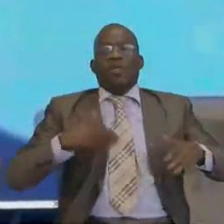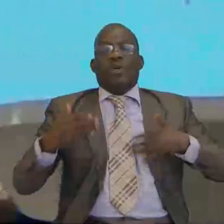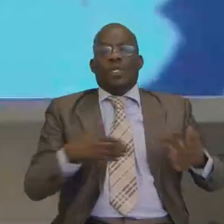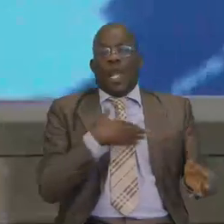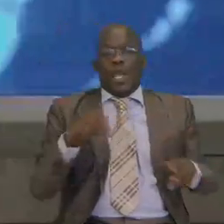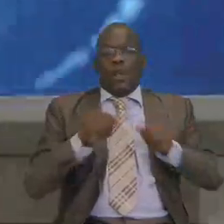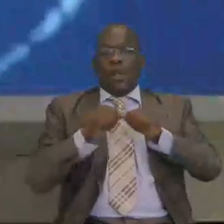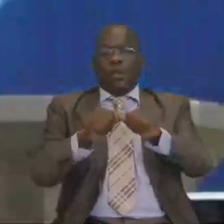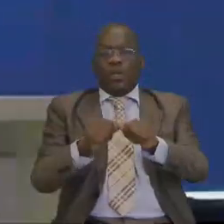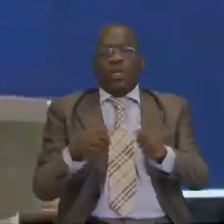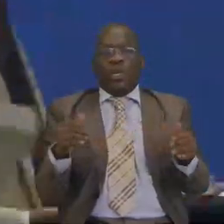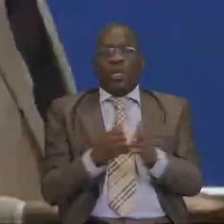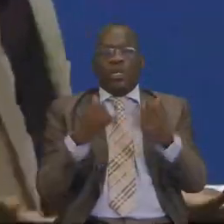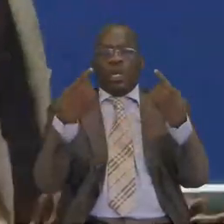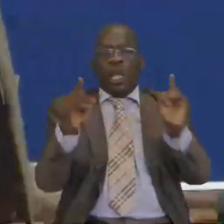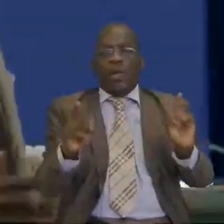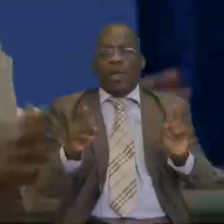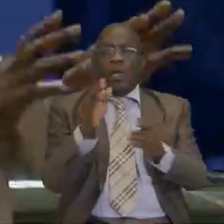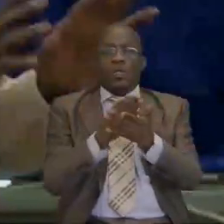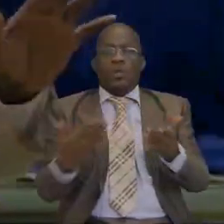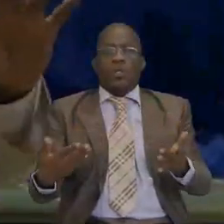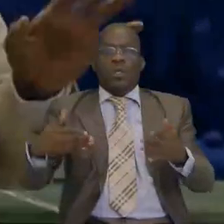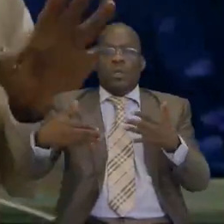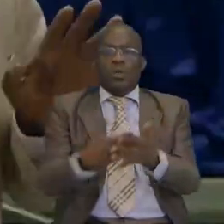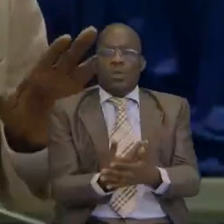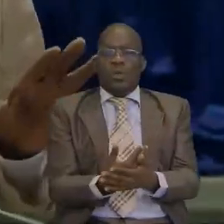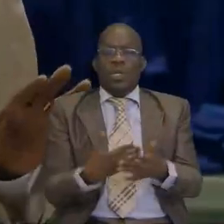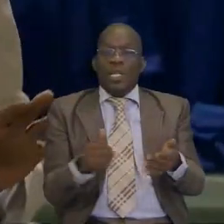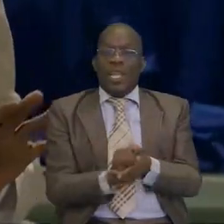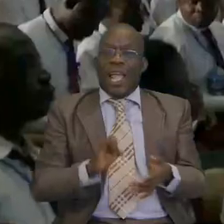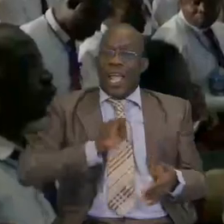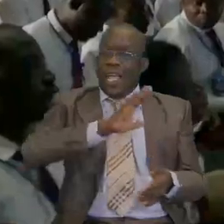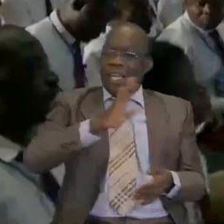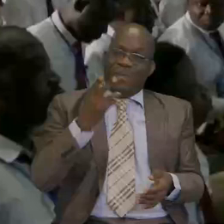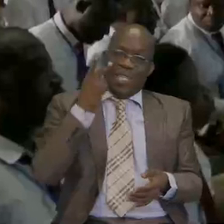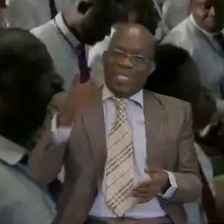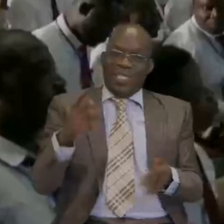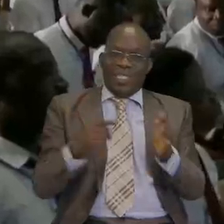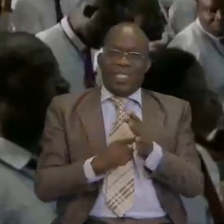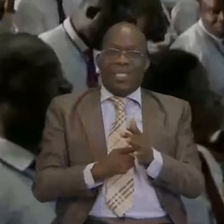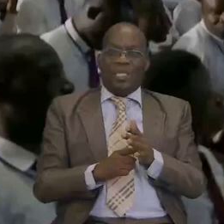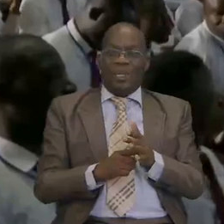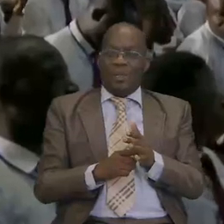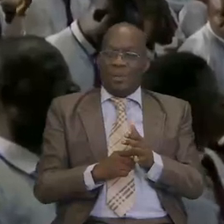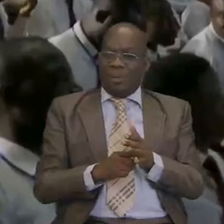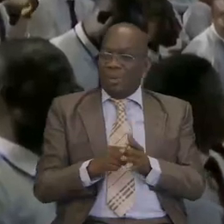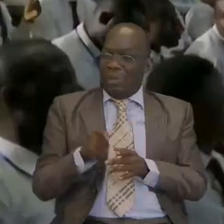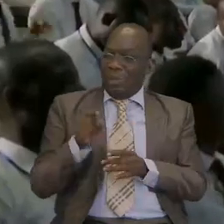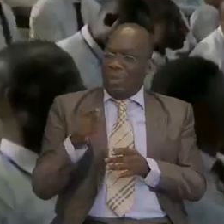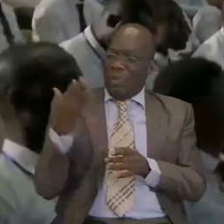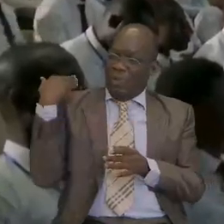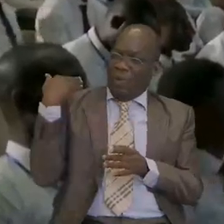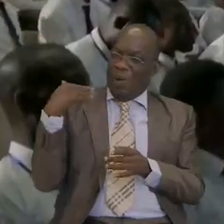avances, il semble que quelque chose de nouveau vient. Tu dis, ah, je n'ai jamais vu ça avant. Je